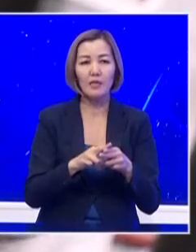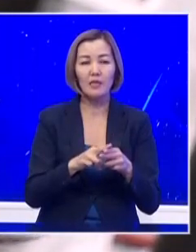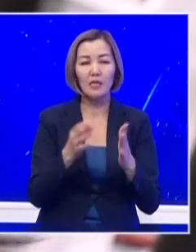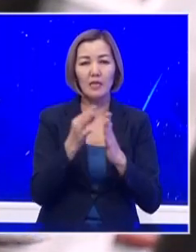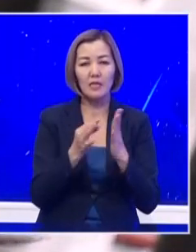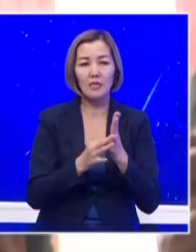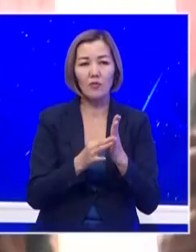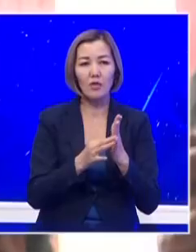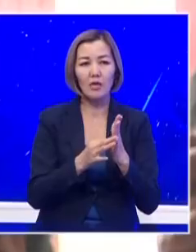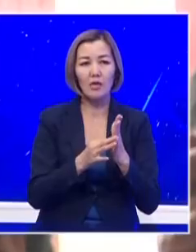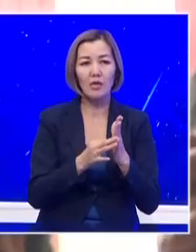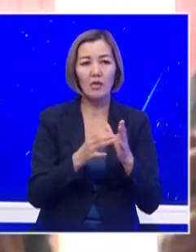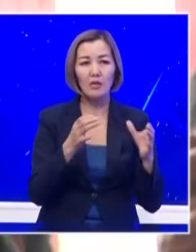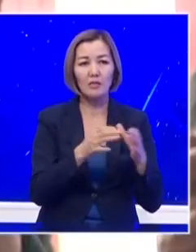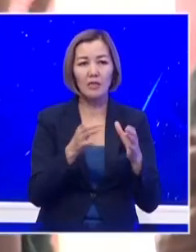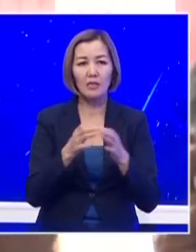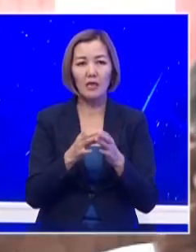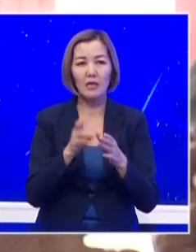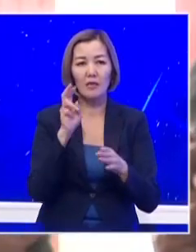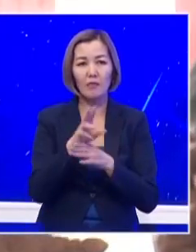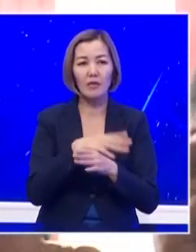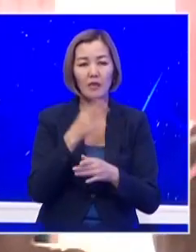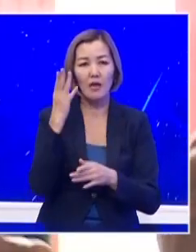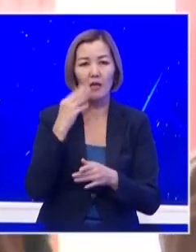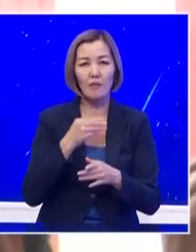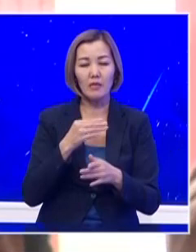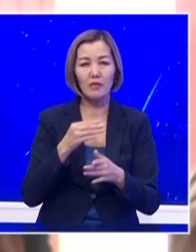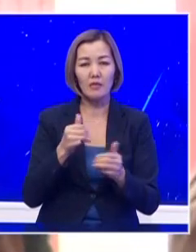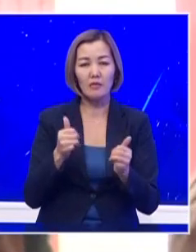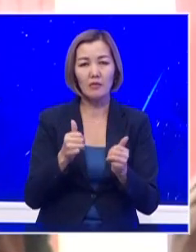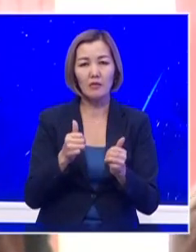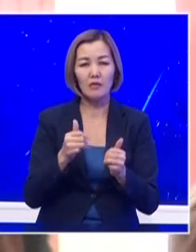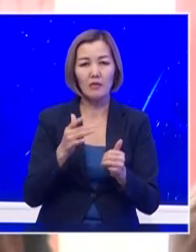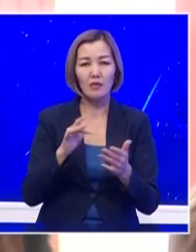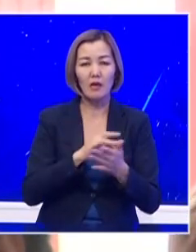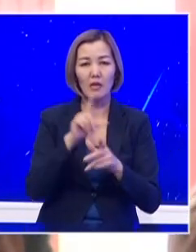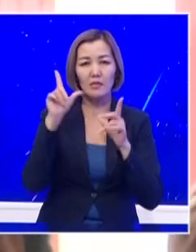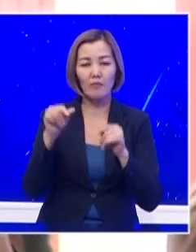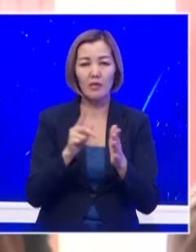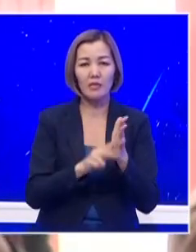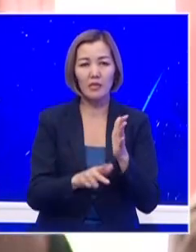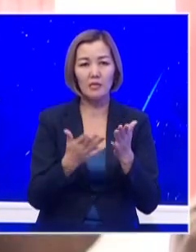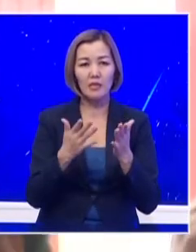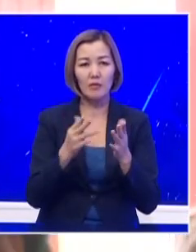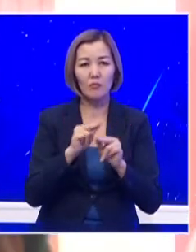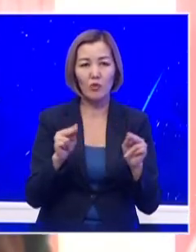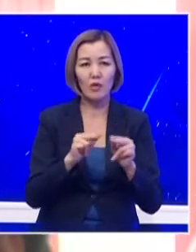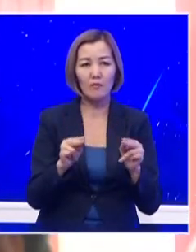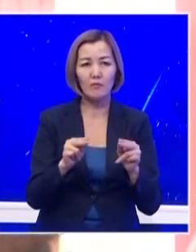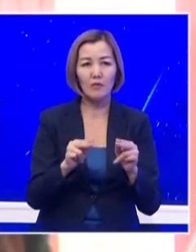тестілеуден өтеді дейді. Алматы маңайына барып, тестке барып келді бәрі. 80-нен аса мұғалім барып, база дайын емес деп қайтып